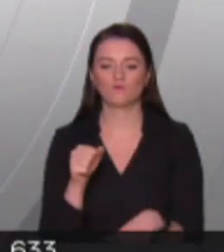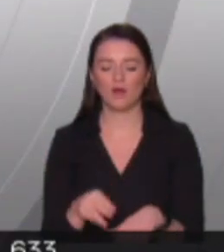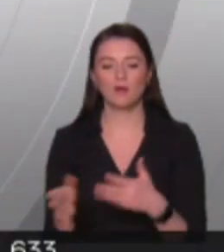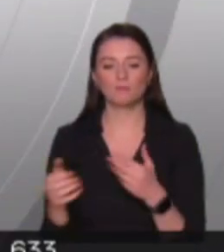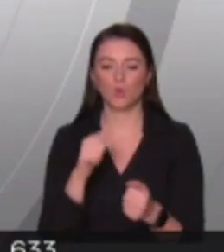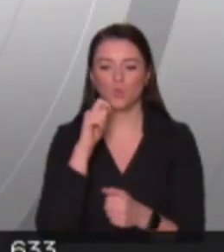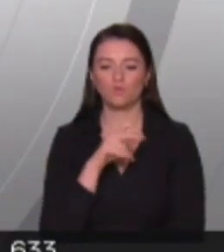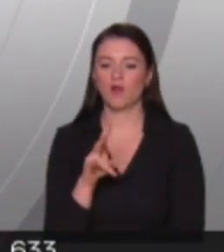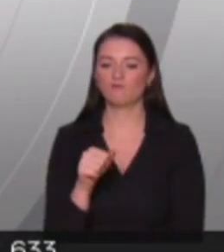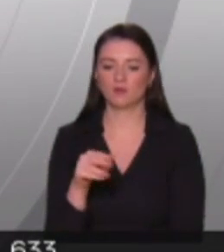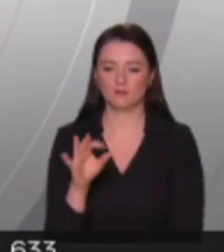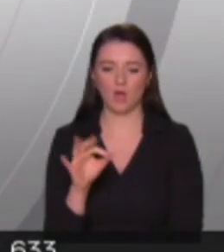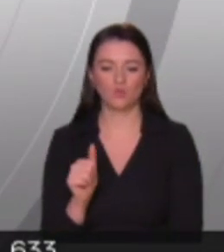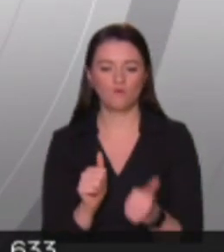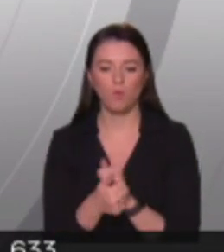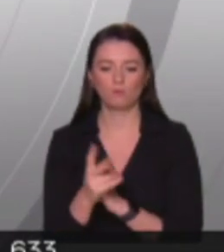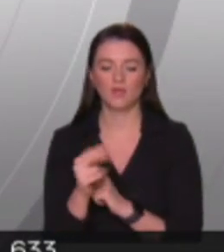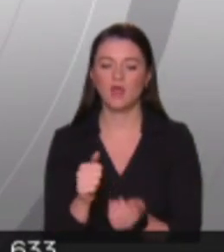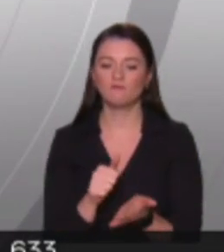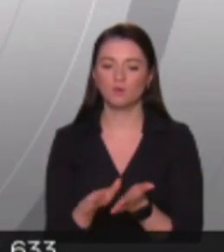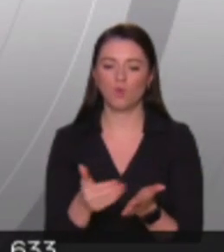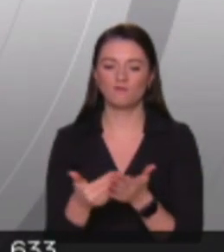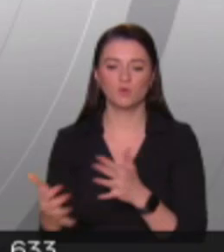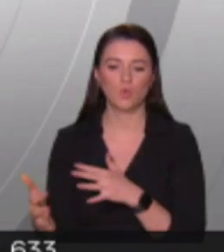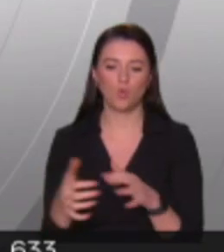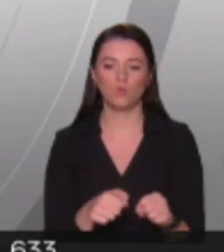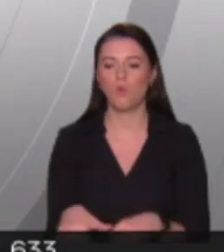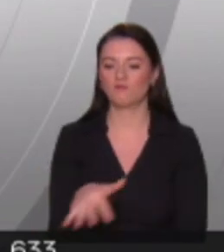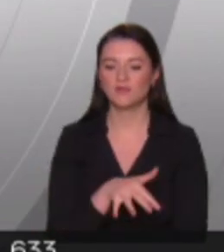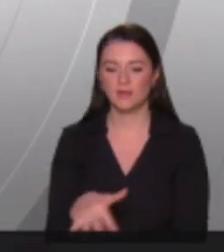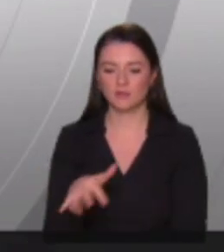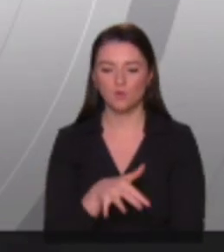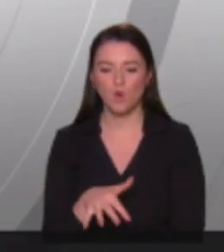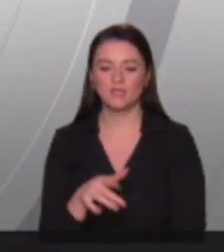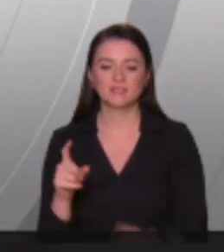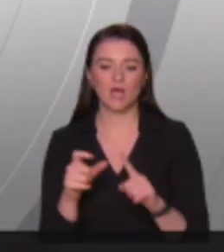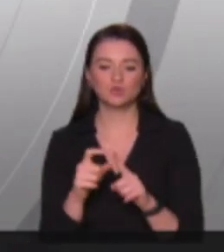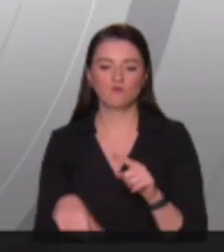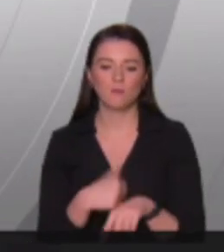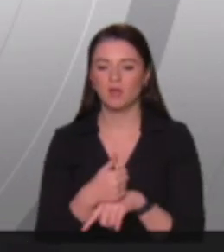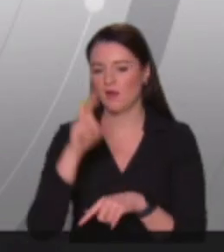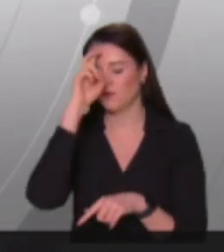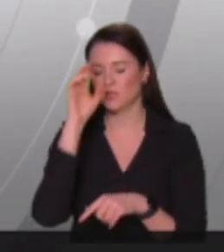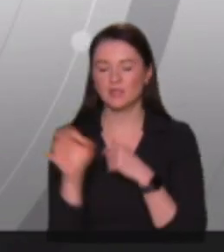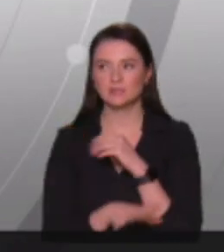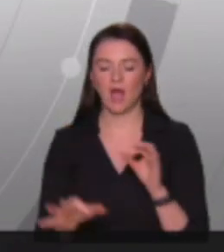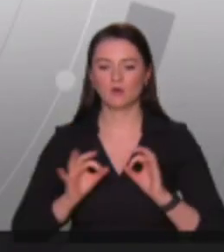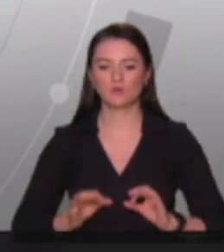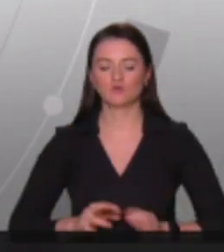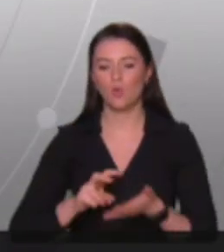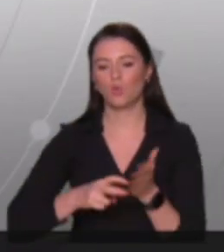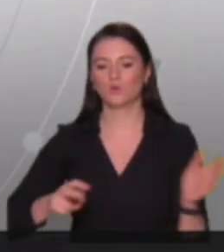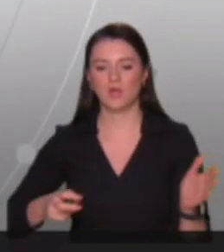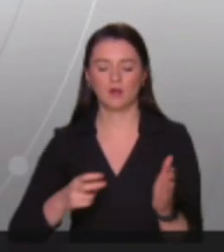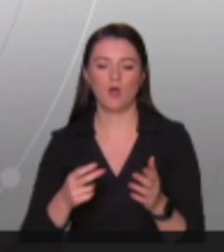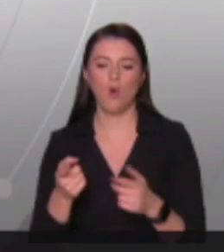України в НАТО в обмін на відмову від окупованих територій. Утім, за словами глави держави, західні чиновники уникають відкрито